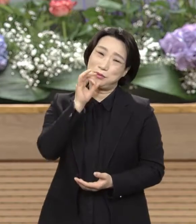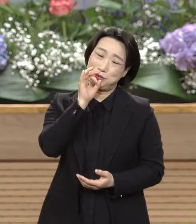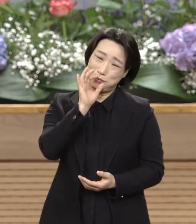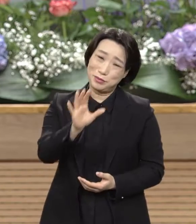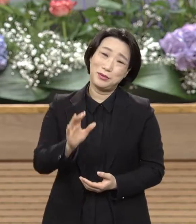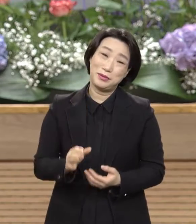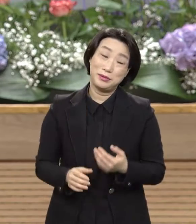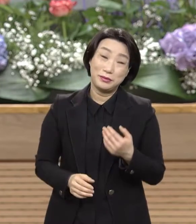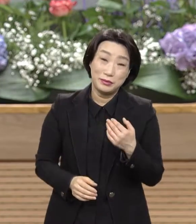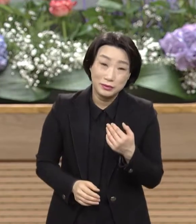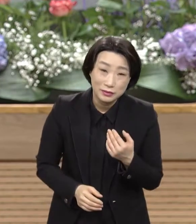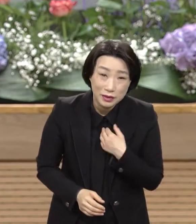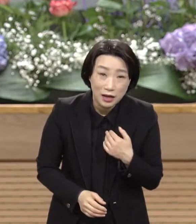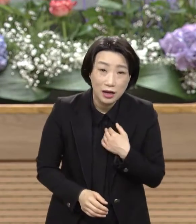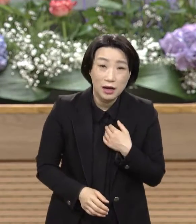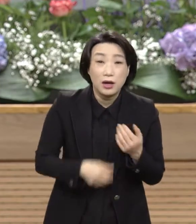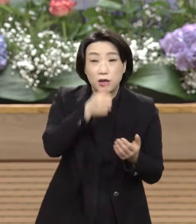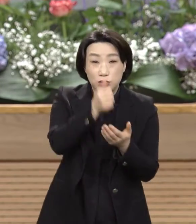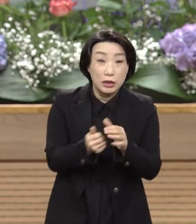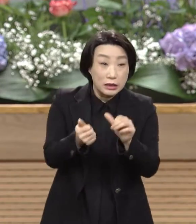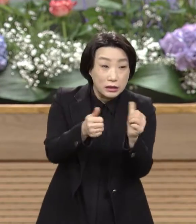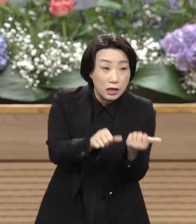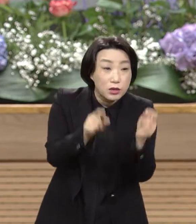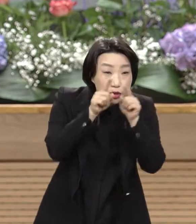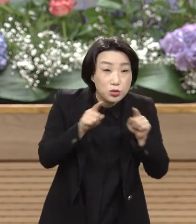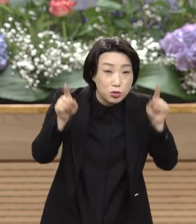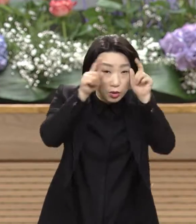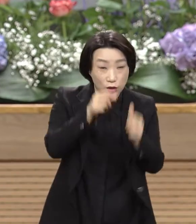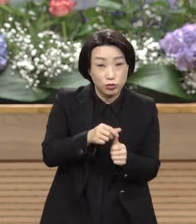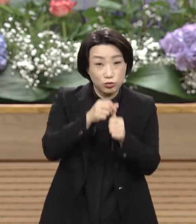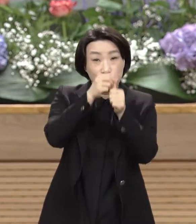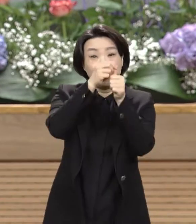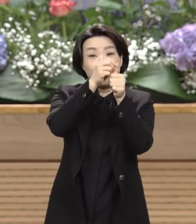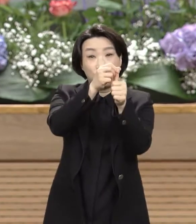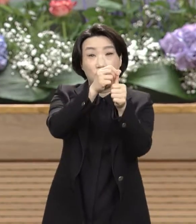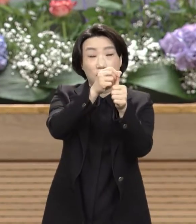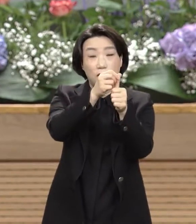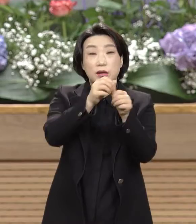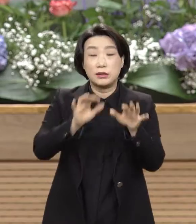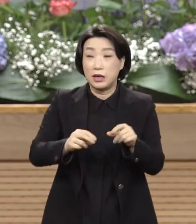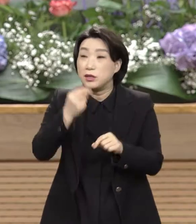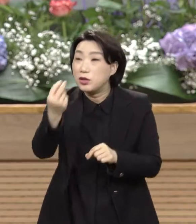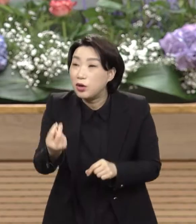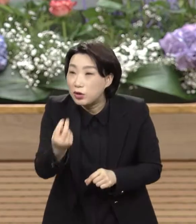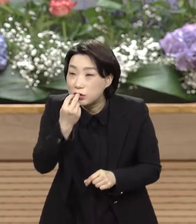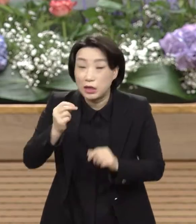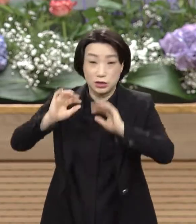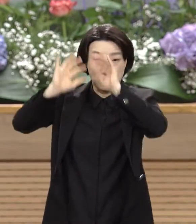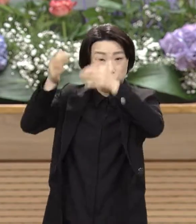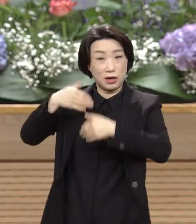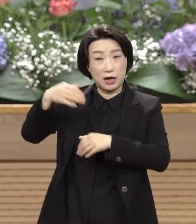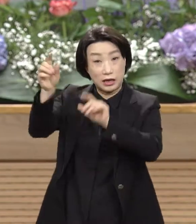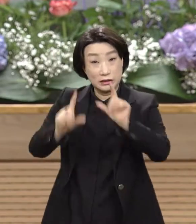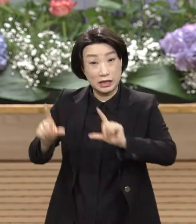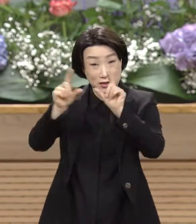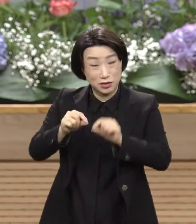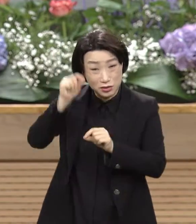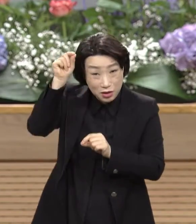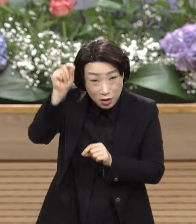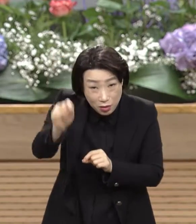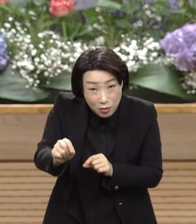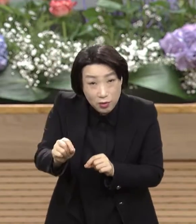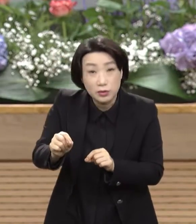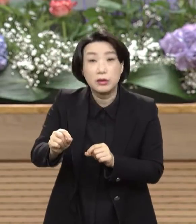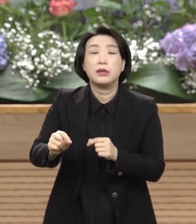이것은 내가 죄와 사망과 지옥에서 구원받고 영생으로 천국에서